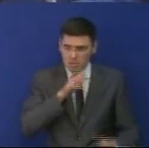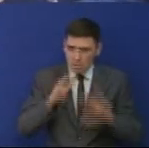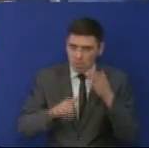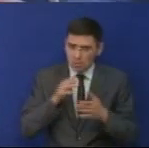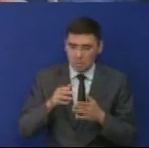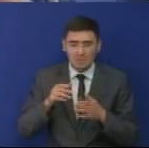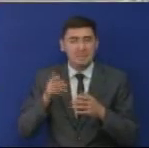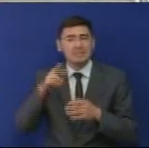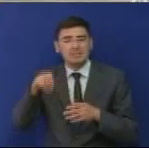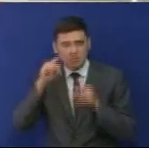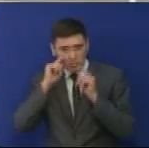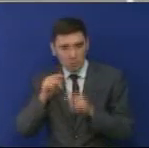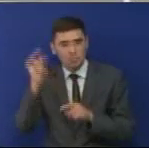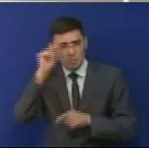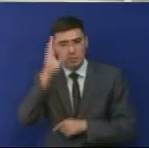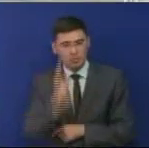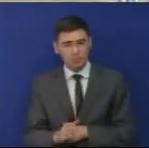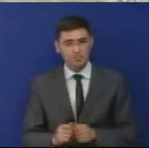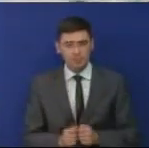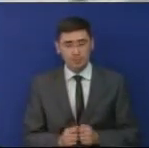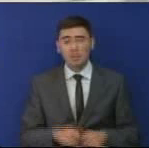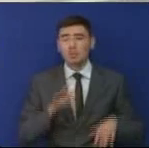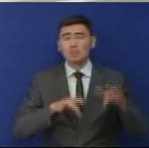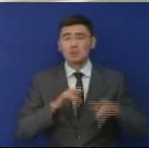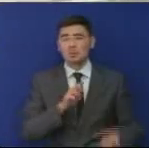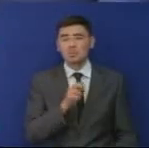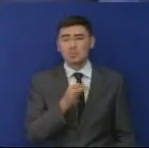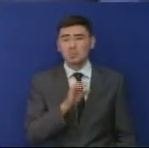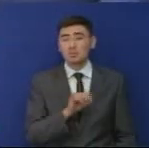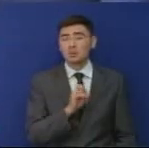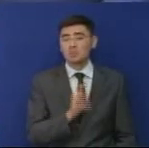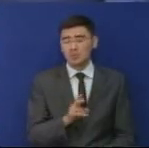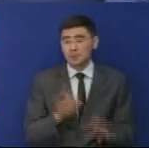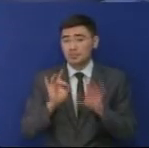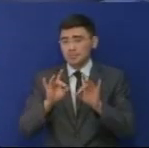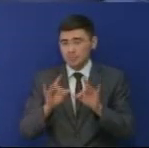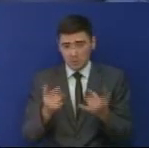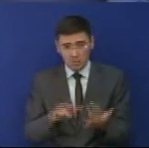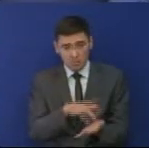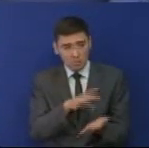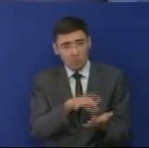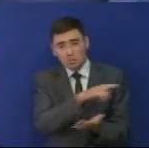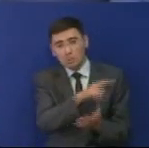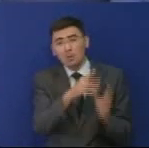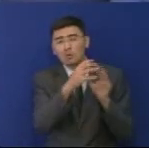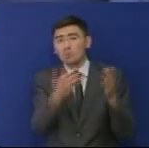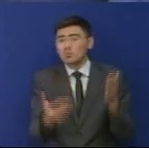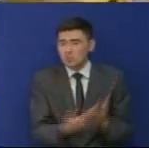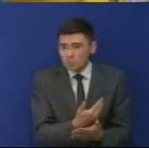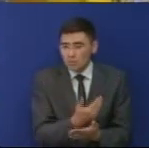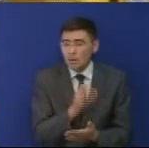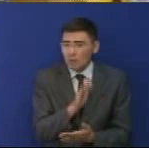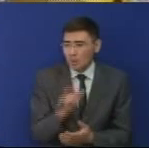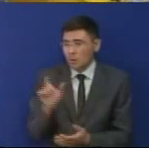на категорию Д. По словам секретаря городского маслихата Бисенбека Акжалова, несмотря на то, что в городе обновлен общественный транспорт,